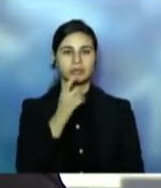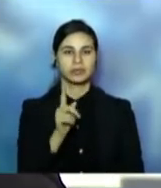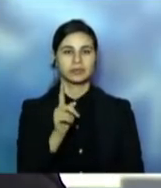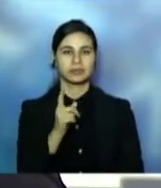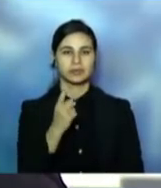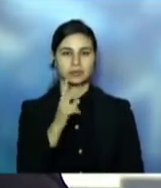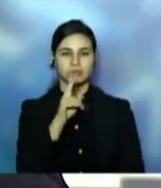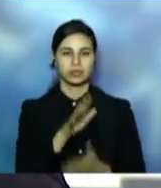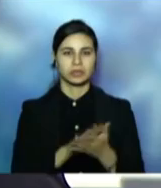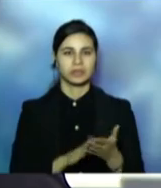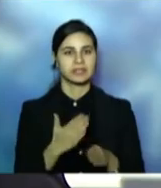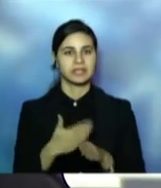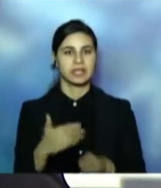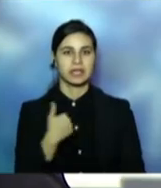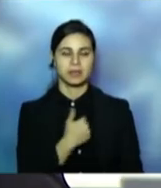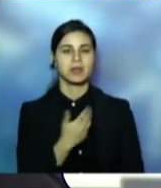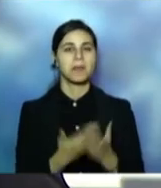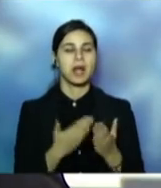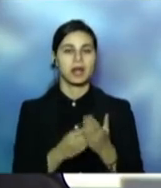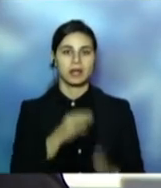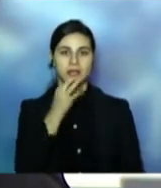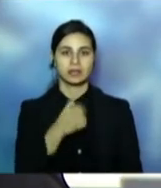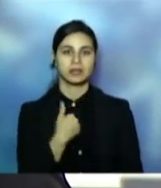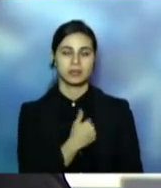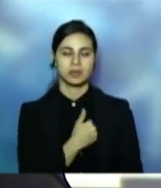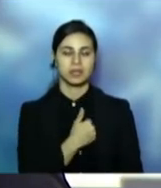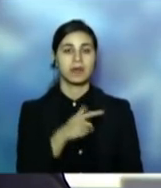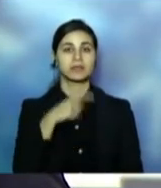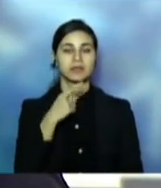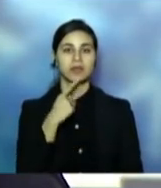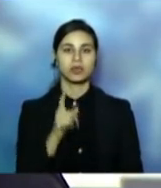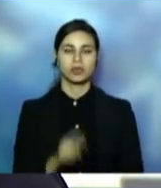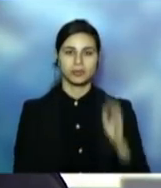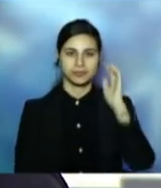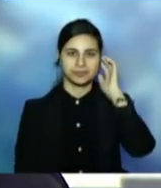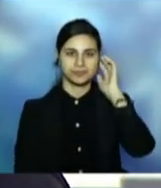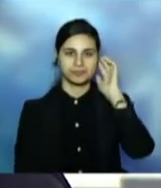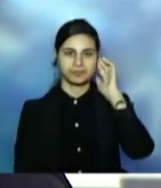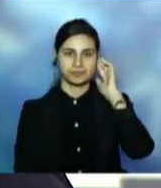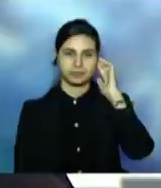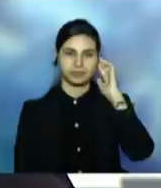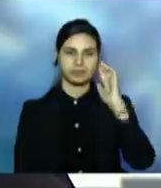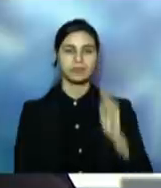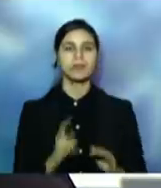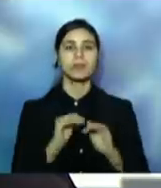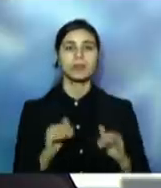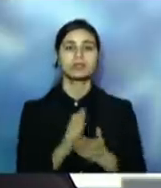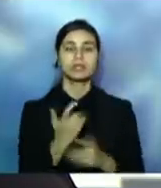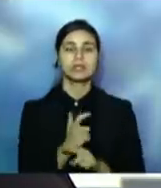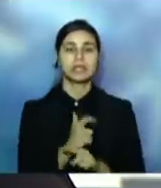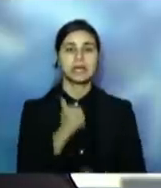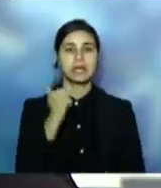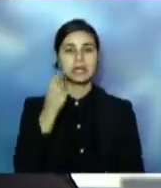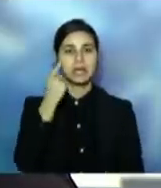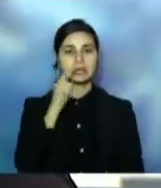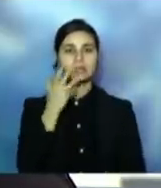მოდით ცალკე გამოვყოთ. მაგალითის გამო მომყავს, მაგალითის გამო, რომ არიან ბავშვები, რომლებიც ძალიან კარგად